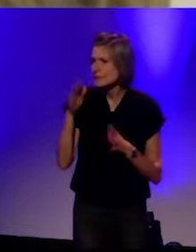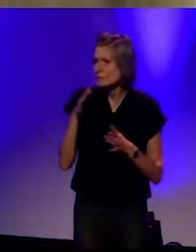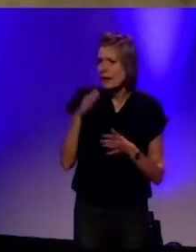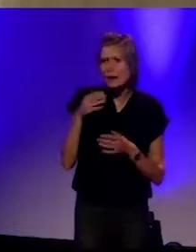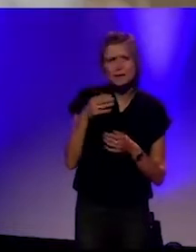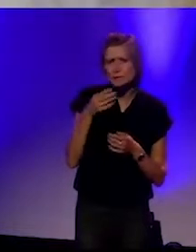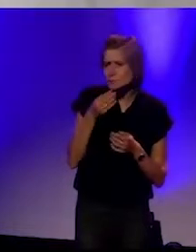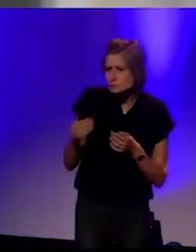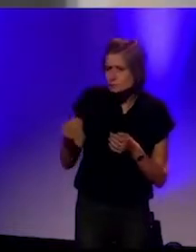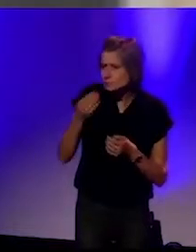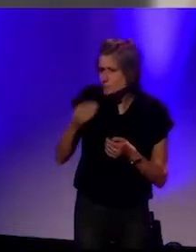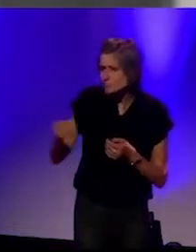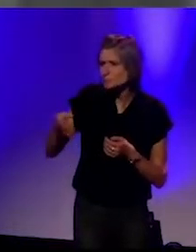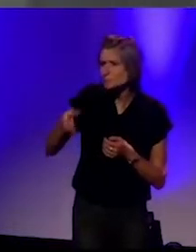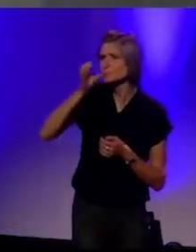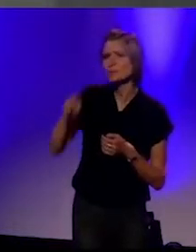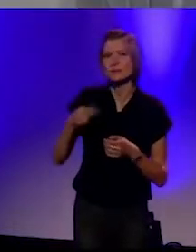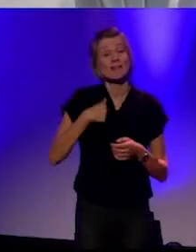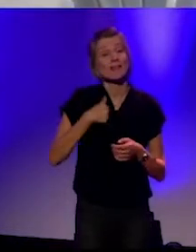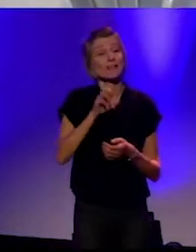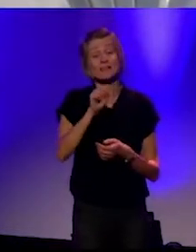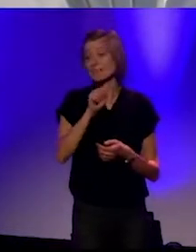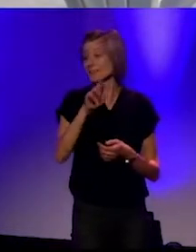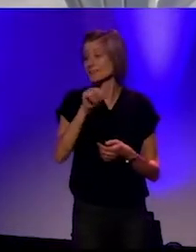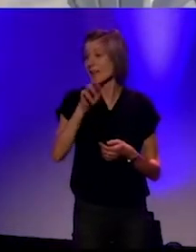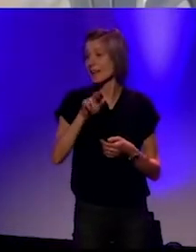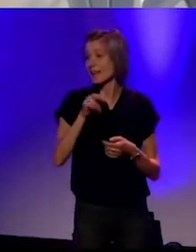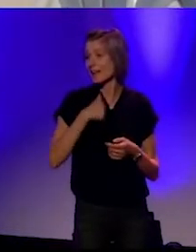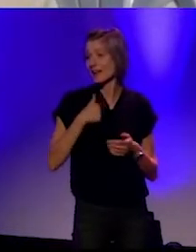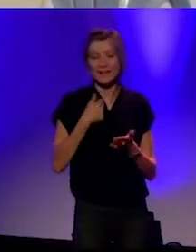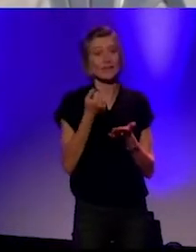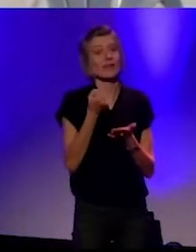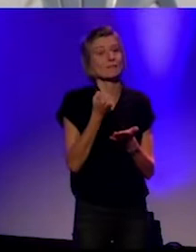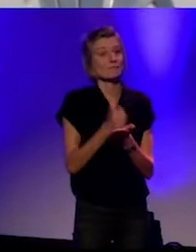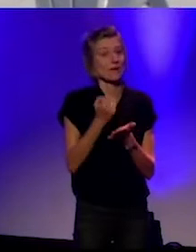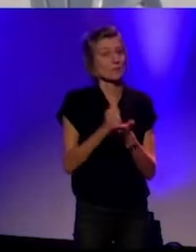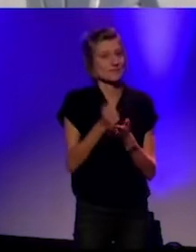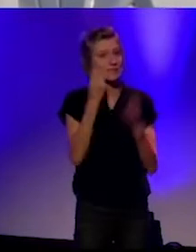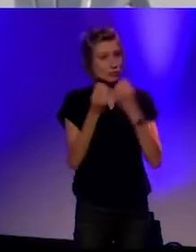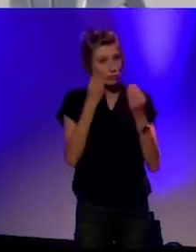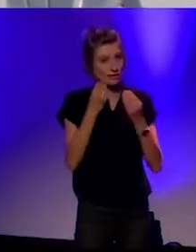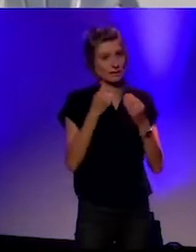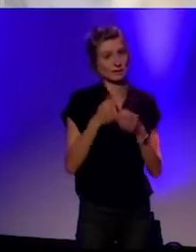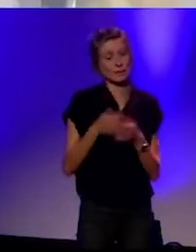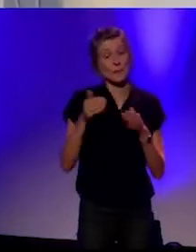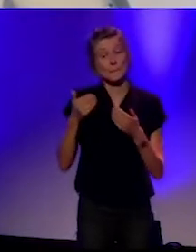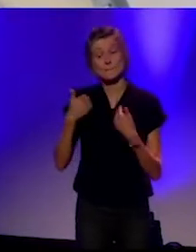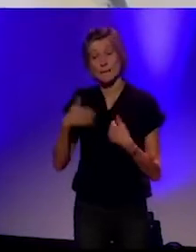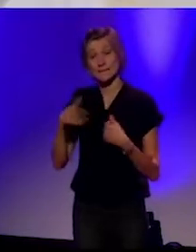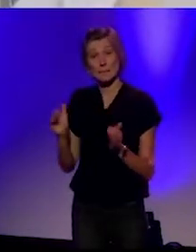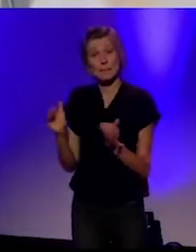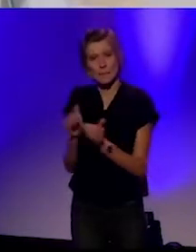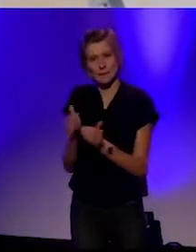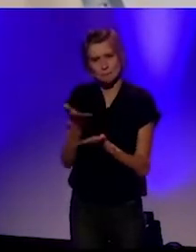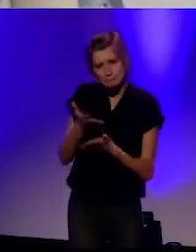ben Sarah, ik ben studenten farmacie en werken met mensen met een beperking is een van mijn praktijkvakken. Voilà, hè. Weer goed